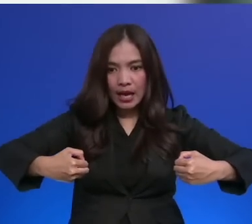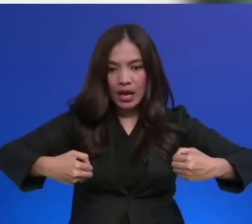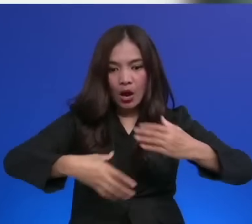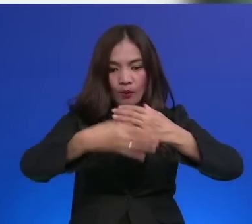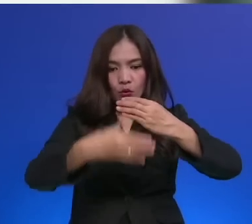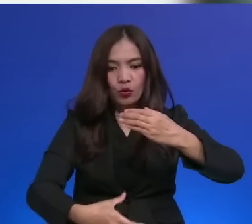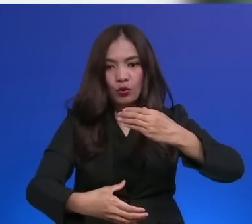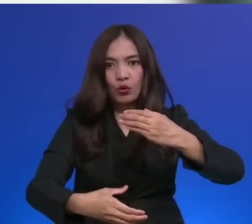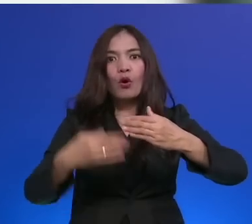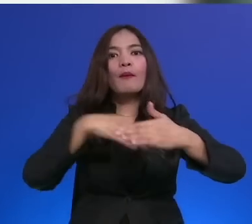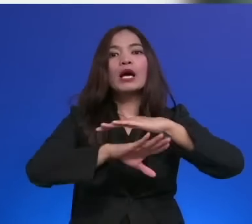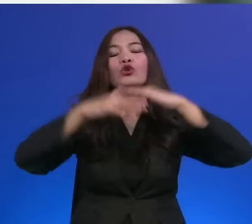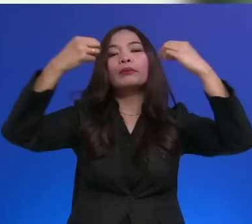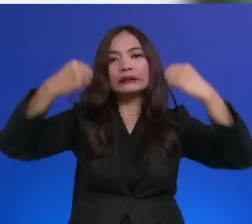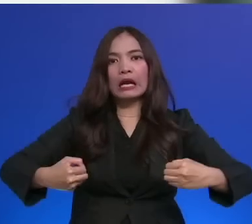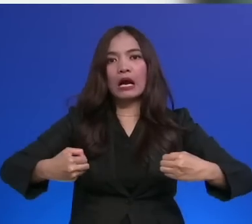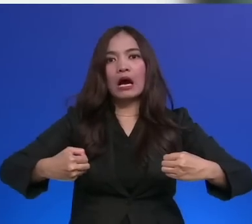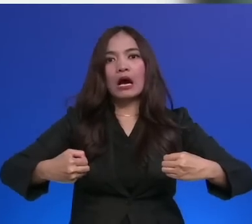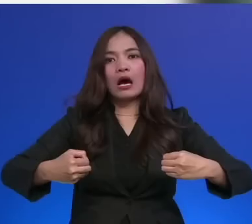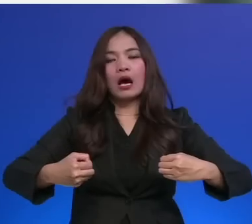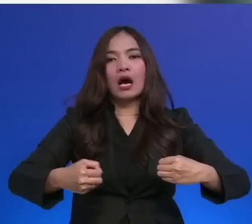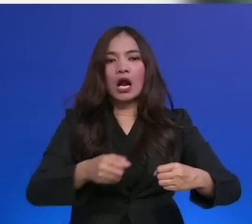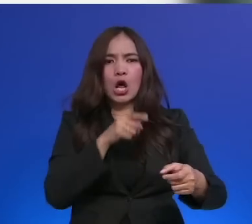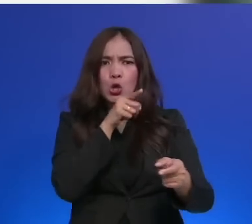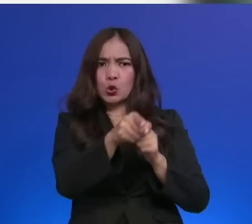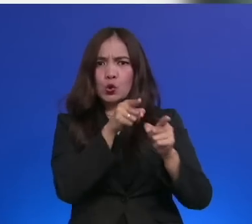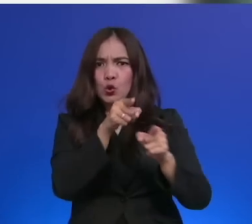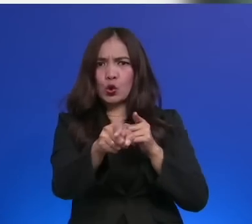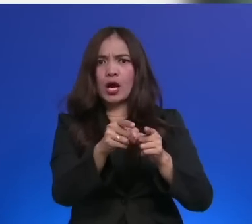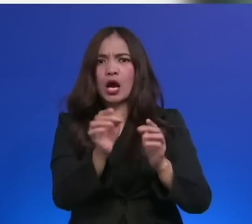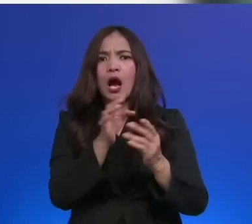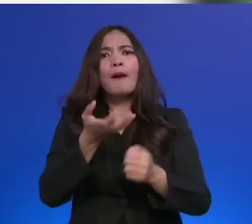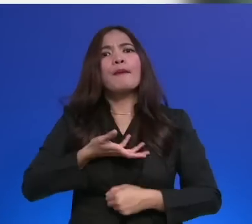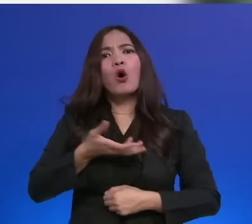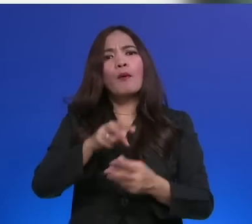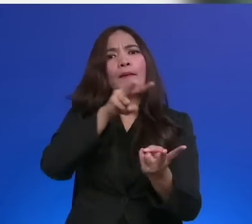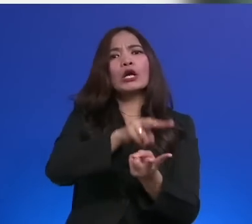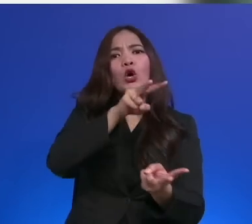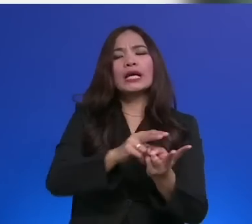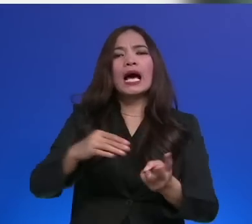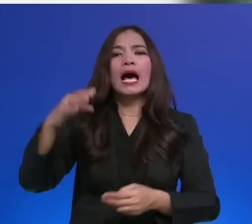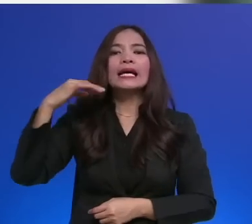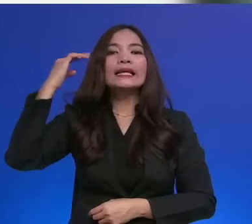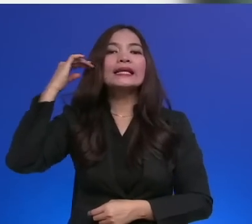berat, masuk ke penjara dengan tuduhan mau memperkosa istri pejabat